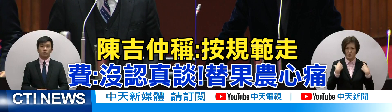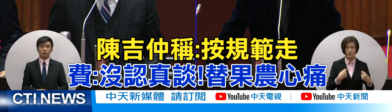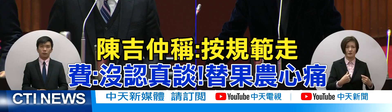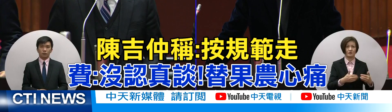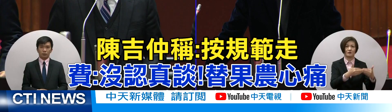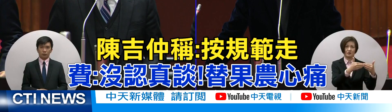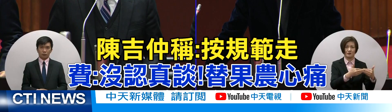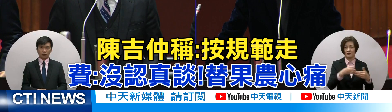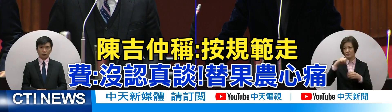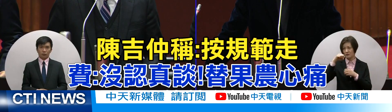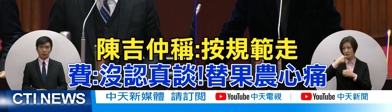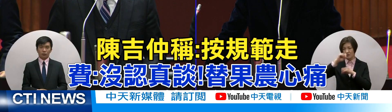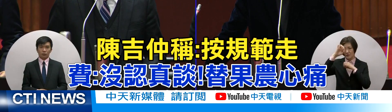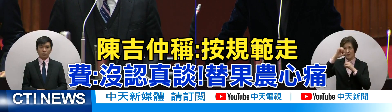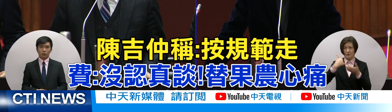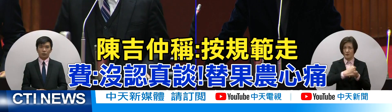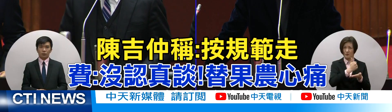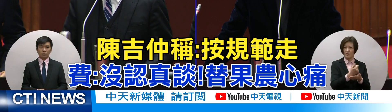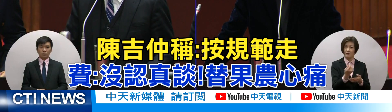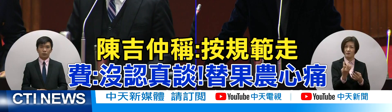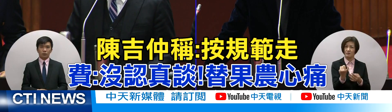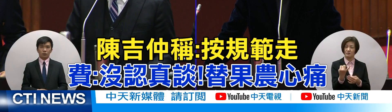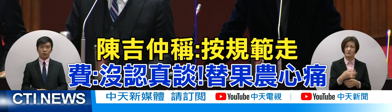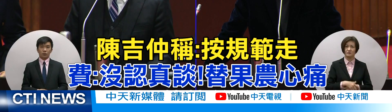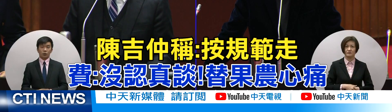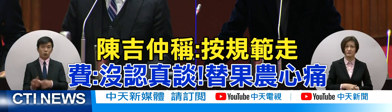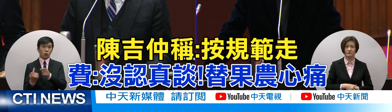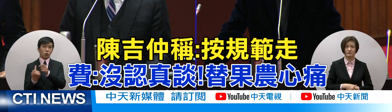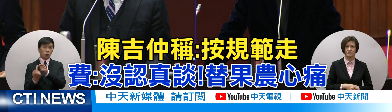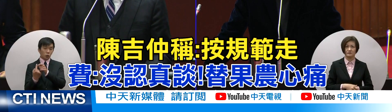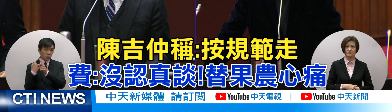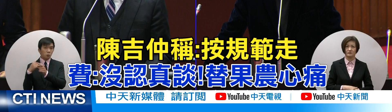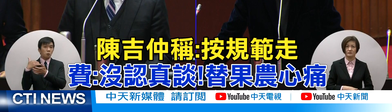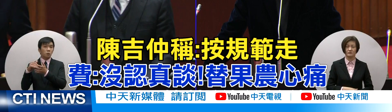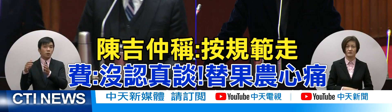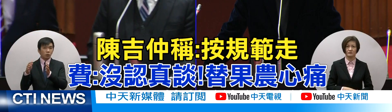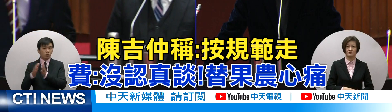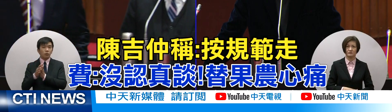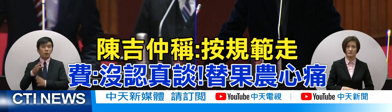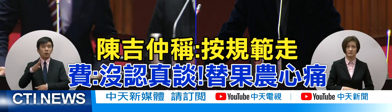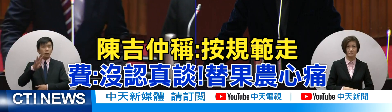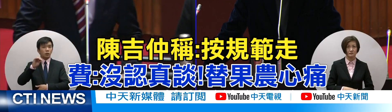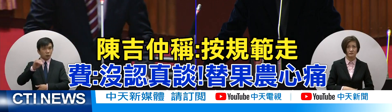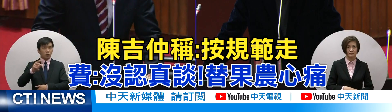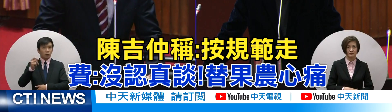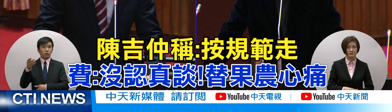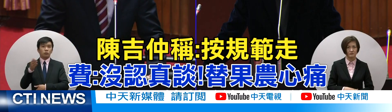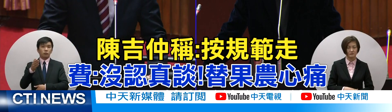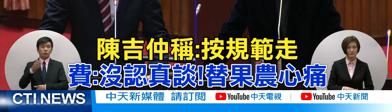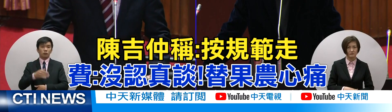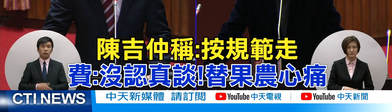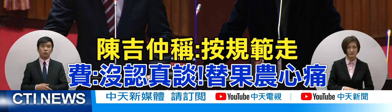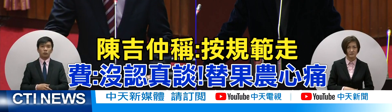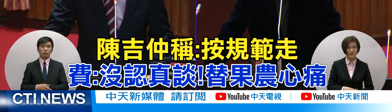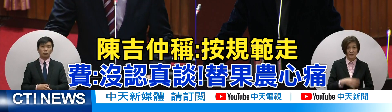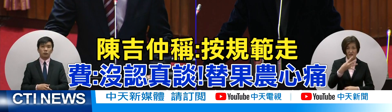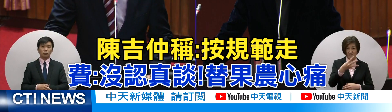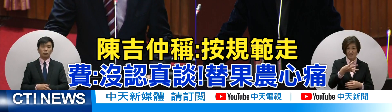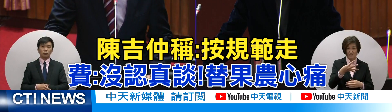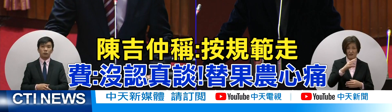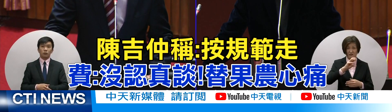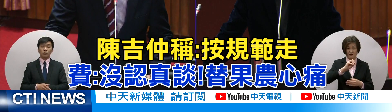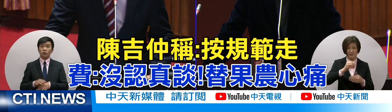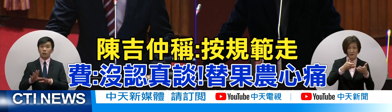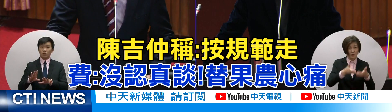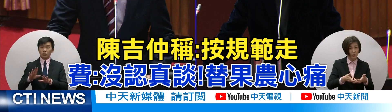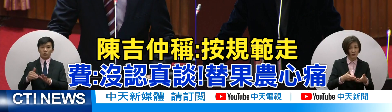这些凤梨有多少个？ 去年大概4万多吨左右。那目前我们 四万多吨 暂停输入，